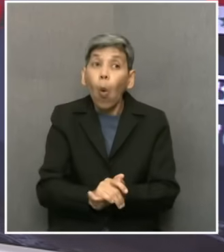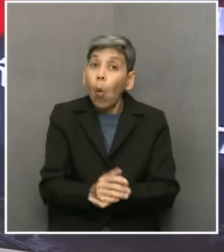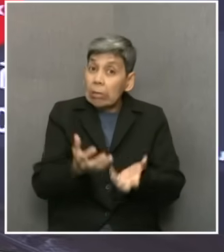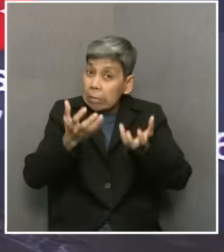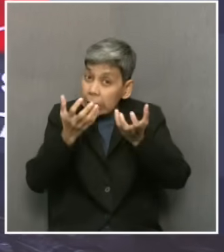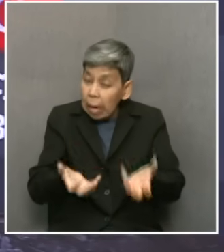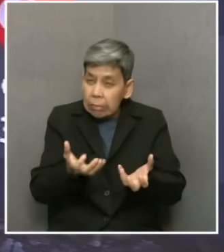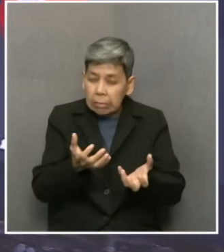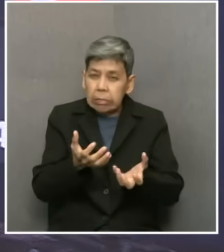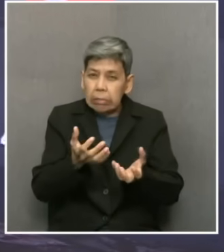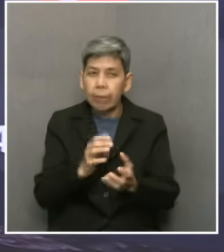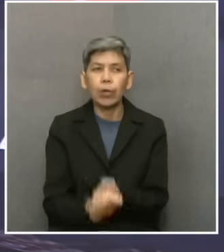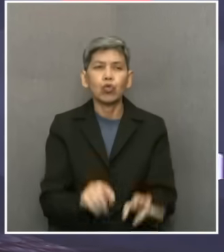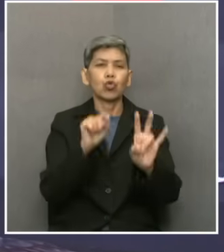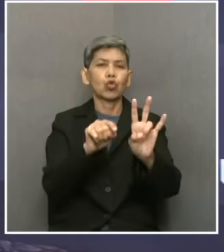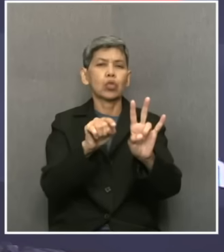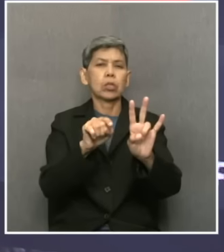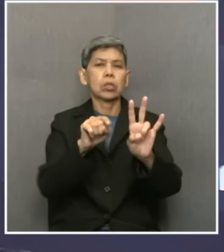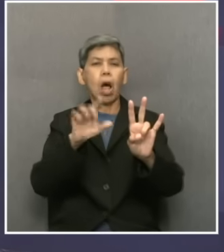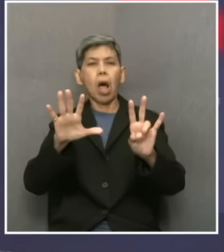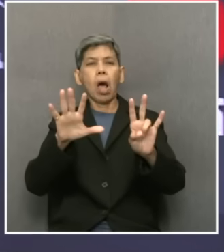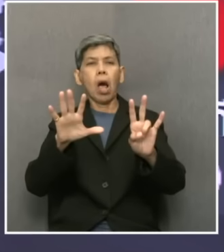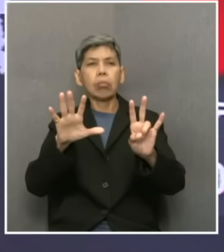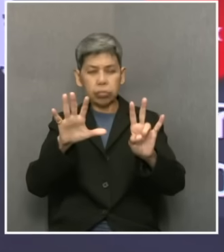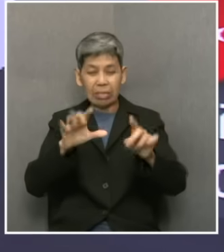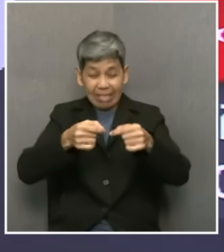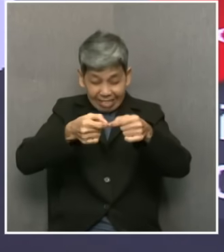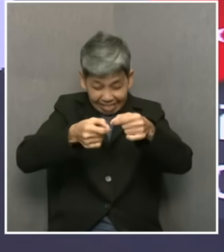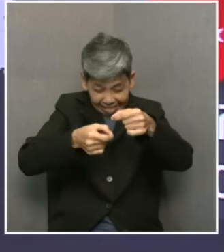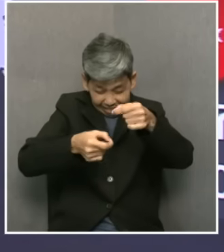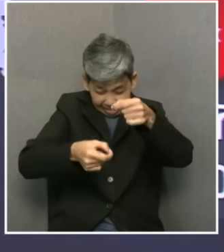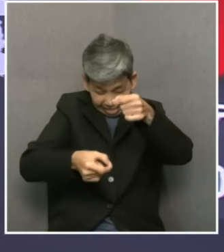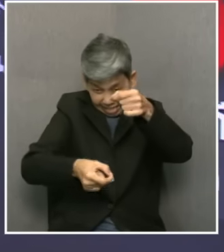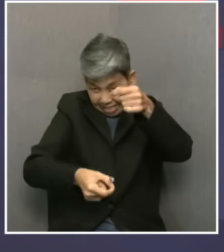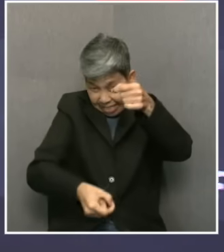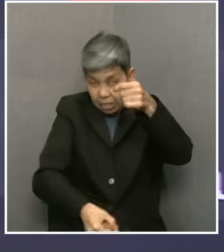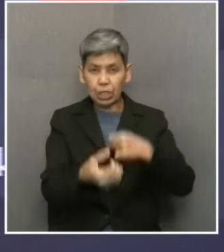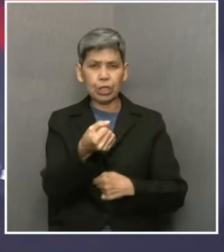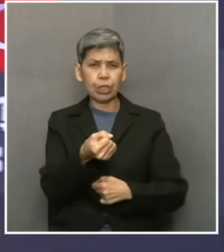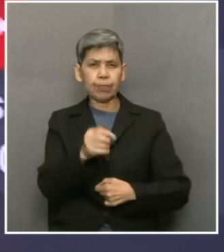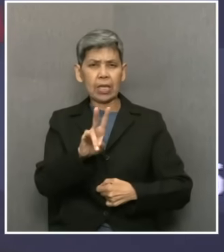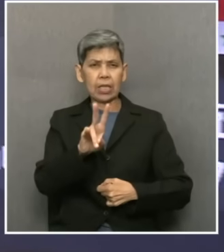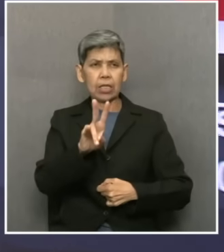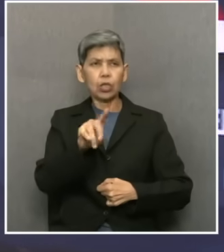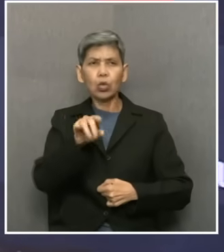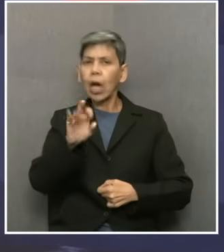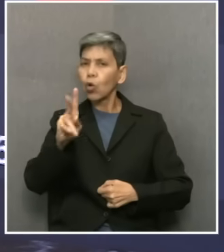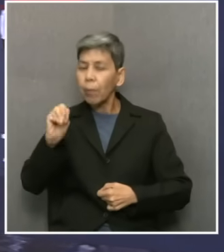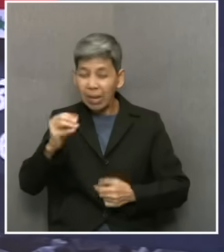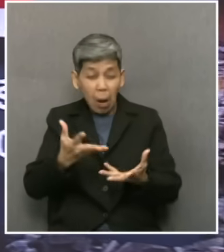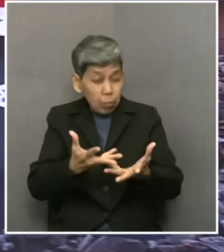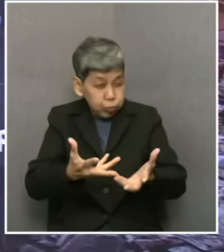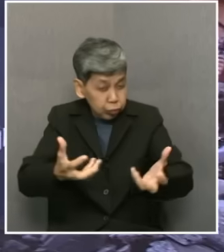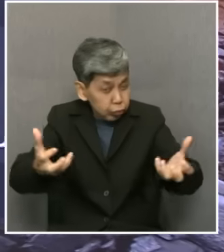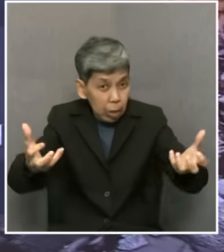ของแผ่นดินไหว 7.5 แล้วก็ลึกลงไปใต้พื้นดิน 17.9 กิโลเมตรความเสียหายครั้งนั้น